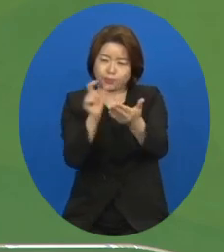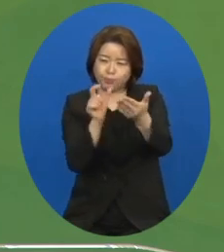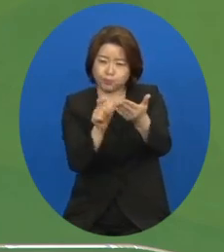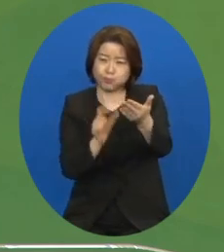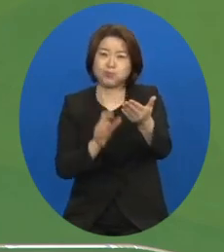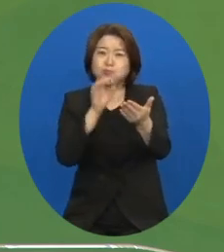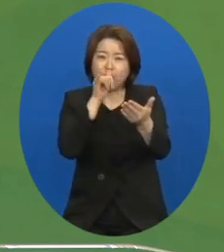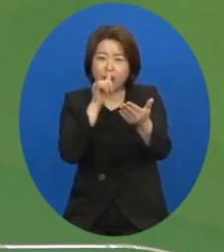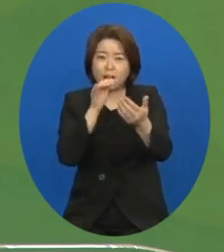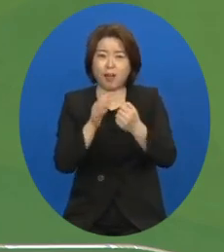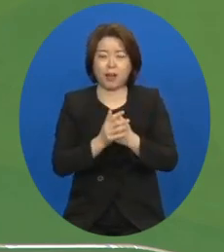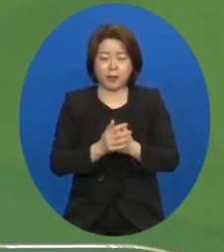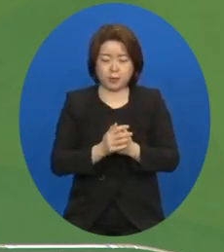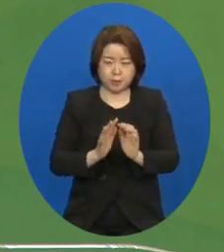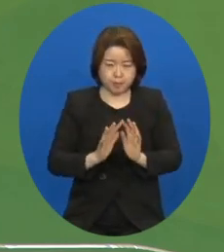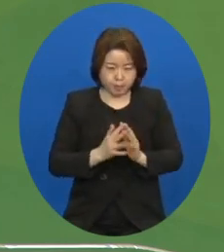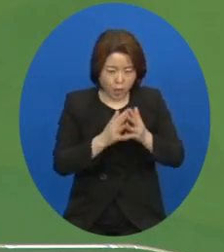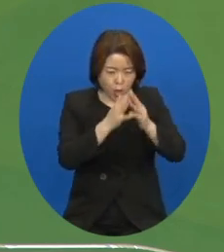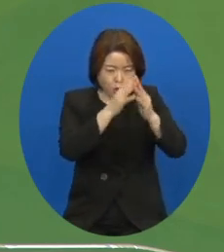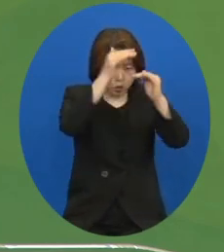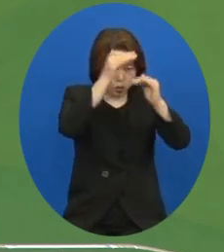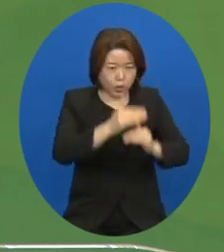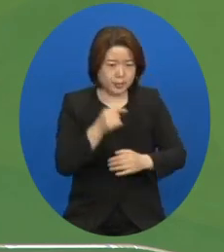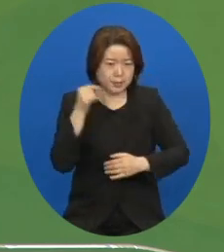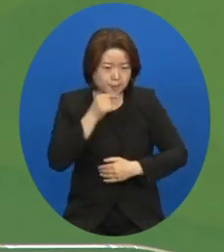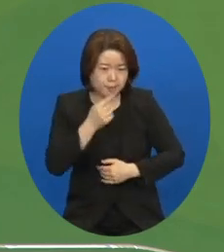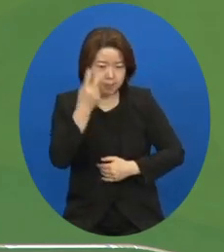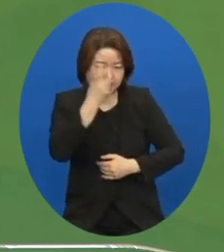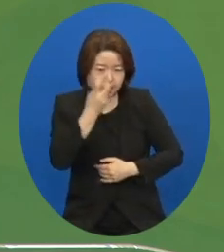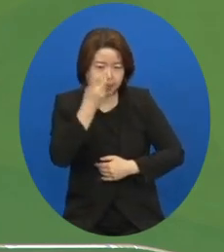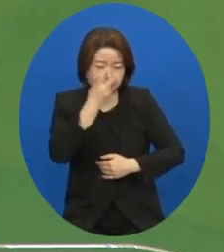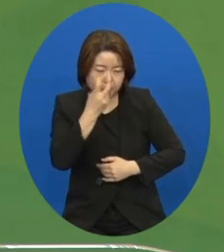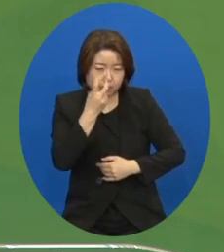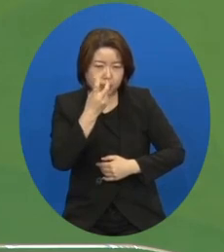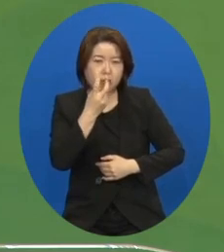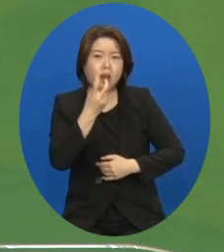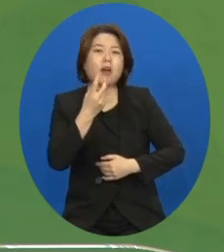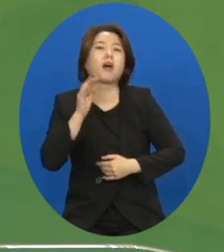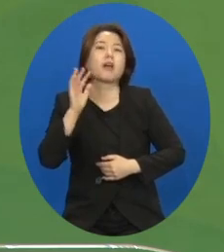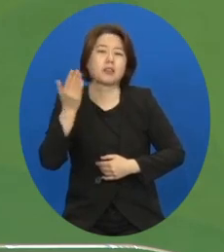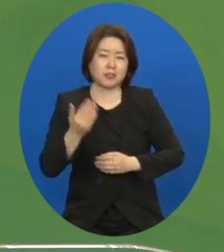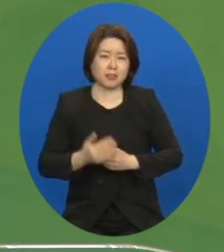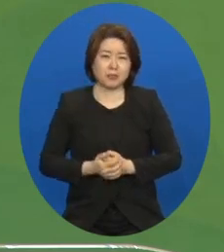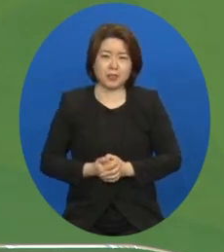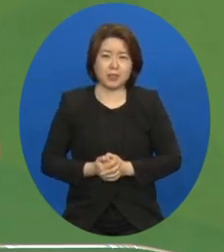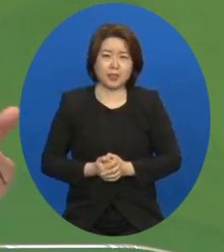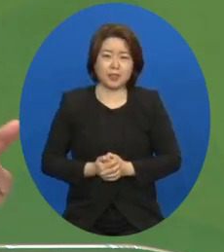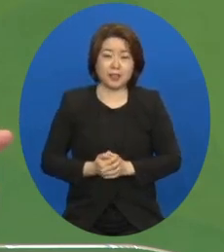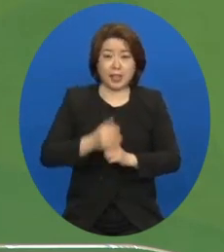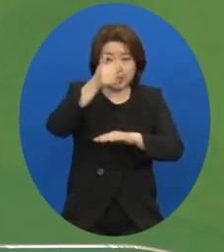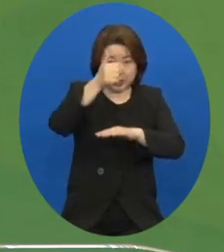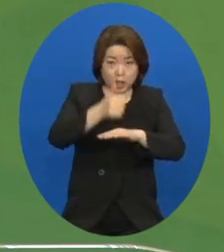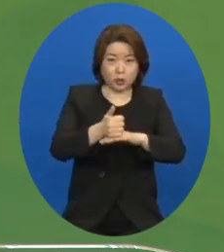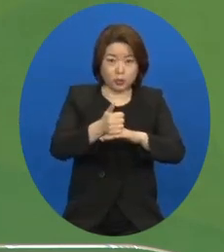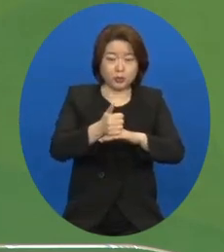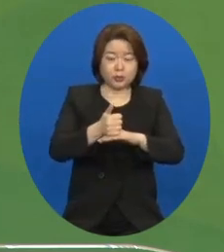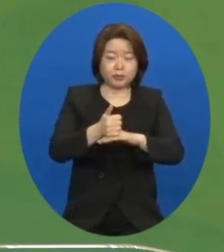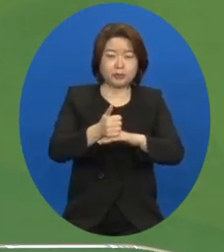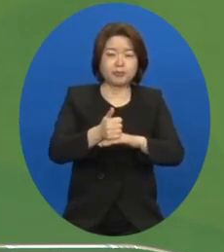건축 과정을 꼼꼼히 살펴보고 또 살펴보고 하게 됐습니다. 결국은